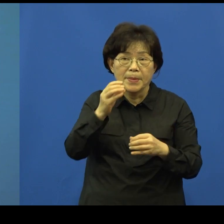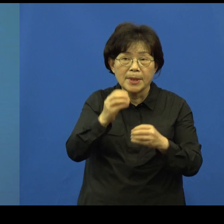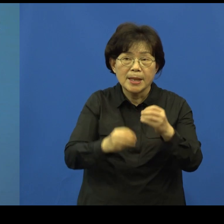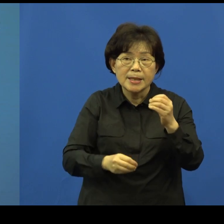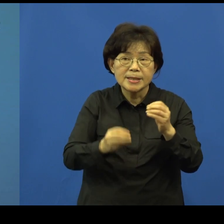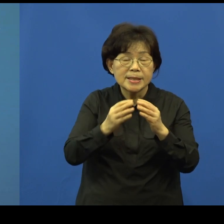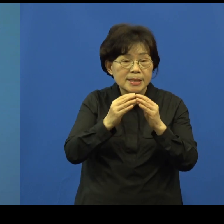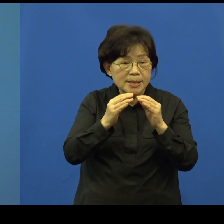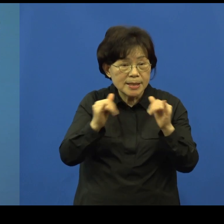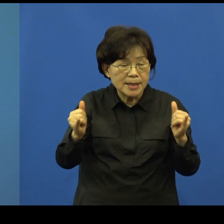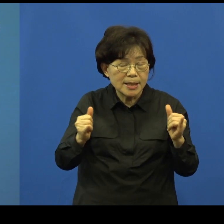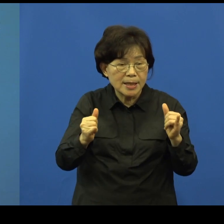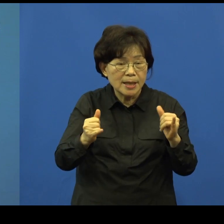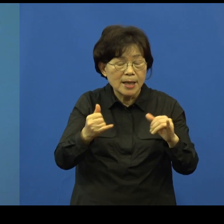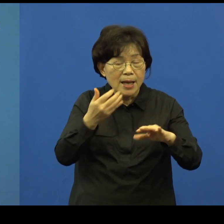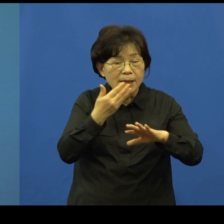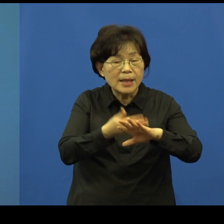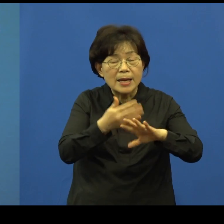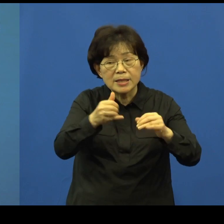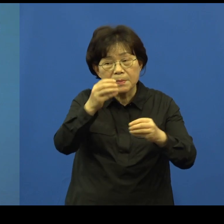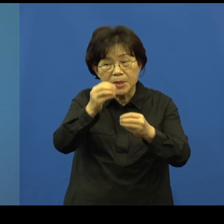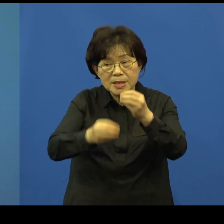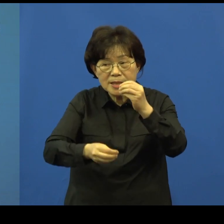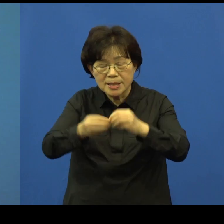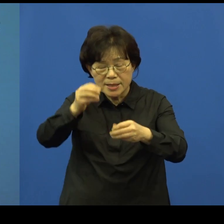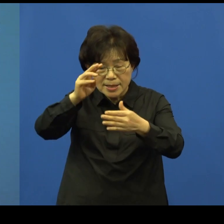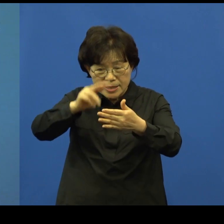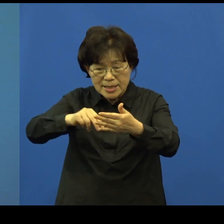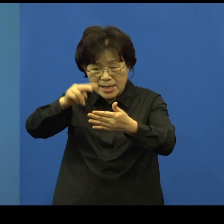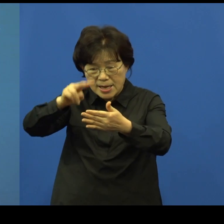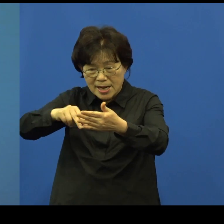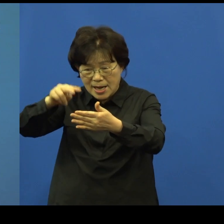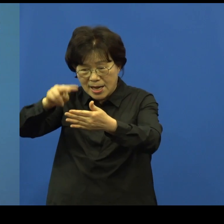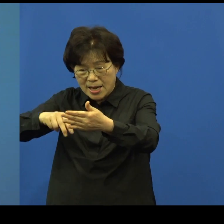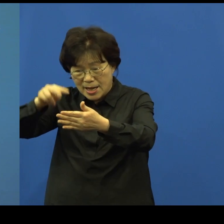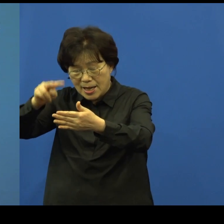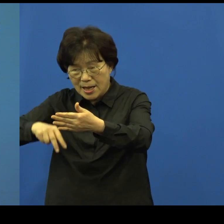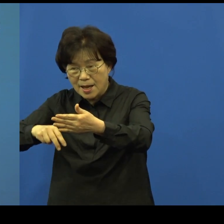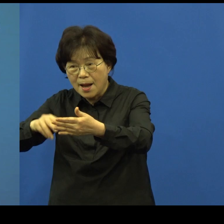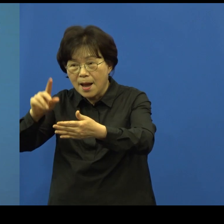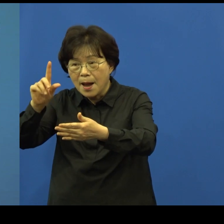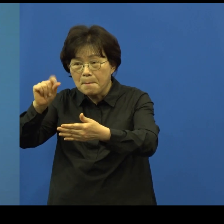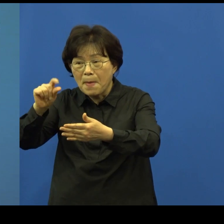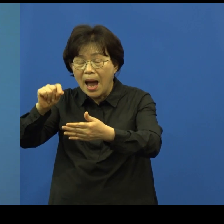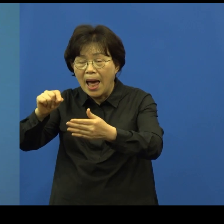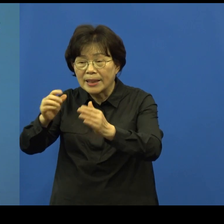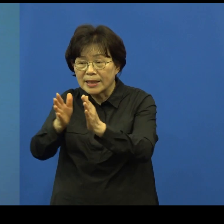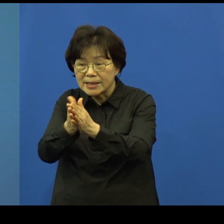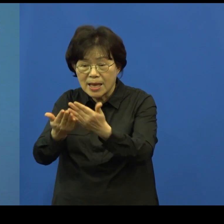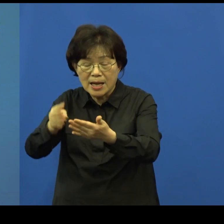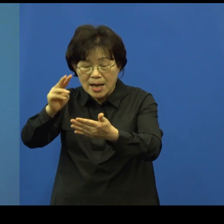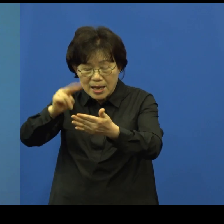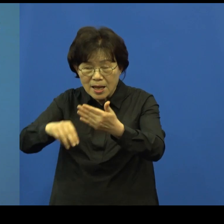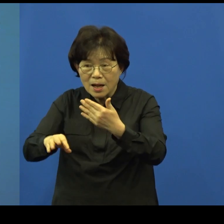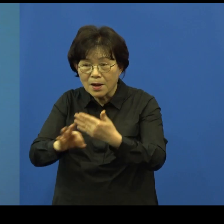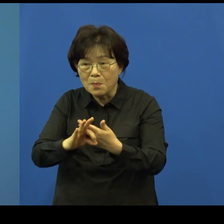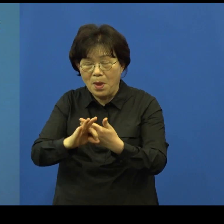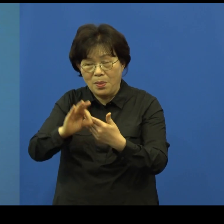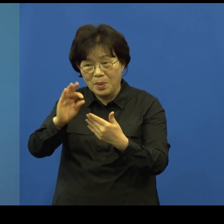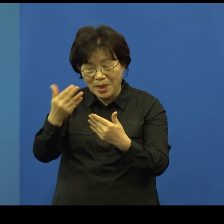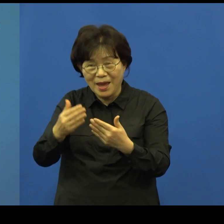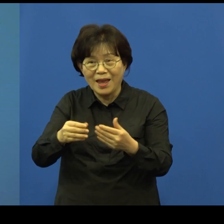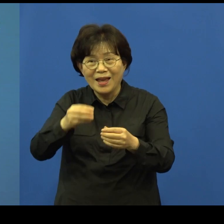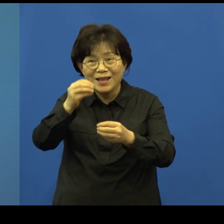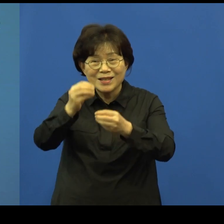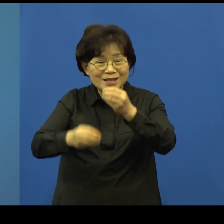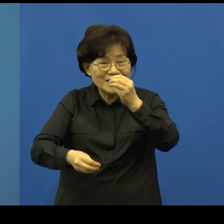시인이 되려고 하면 시를 많이 읽어야 돼요. 시집을 한 10,000권 정도 읽어야 돼요. 알겠죠?